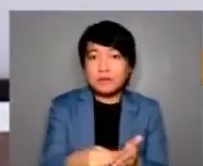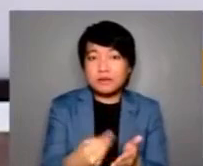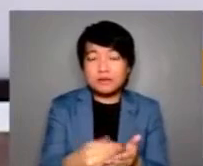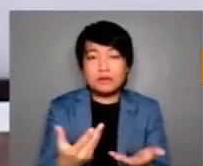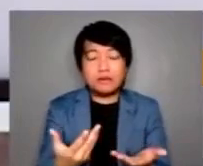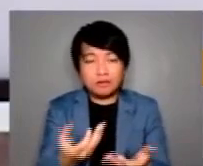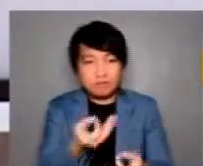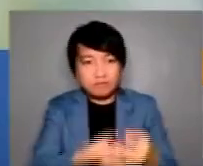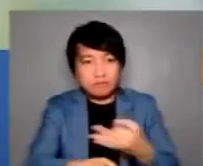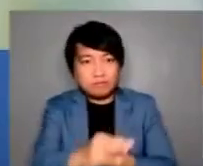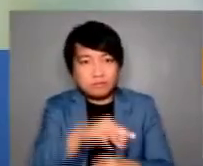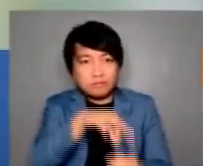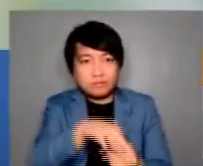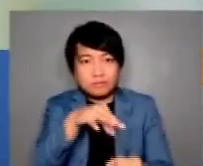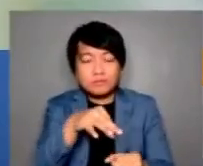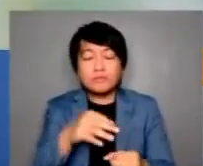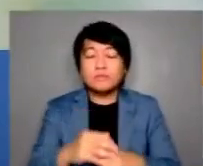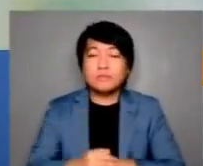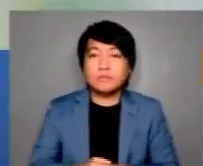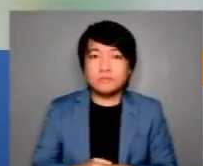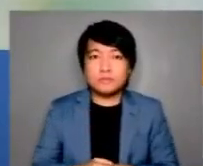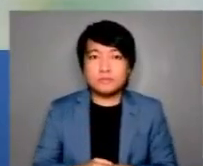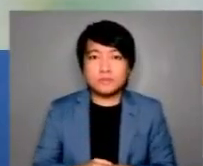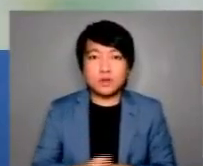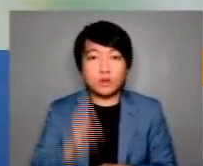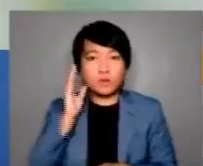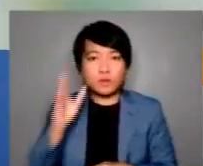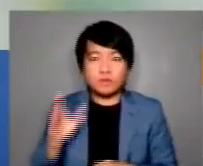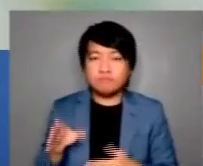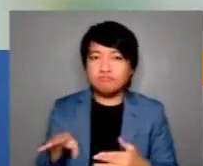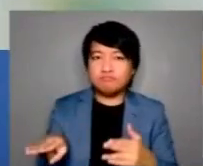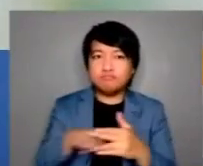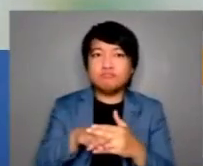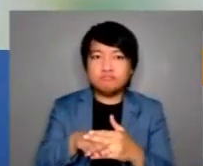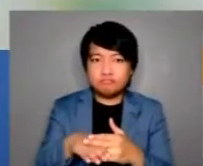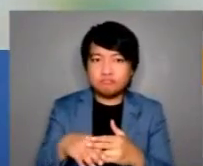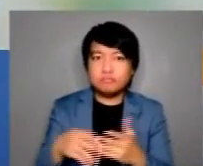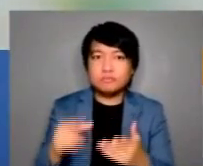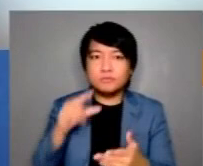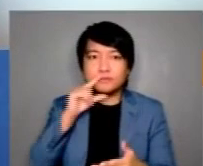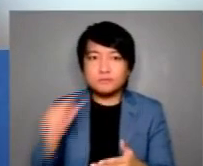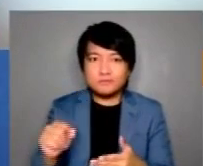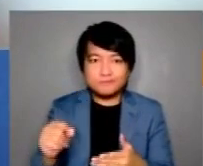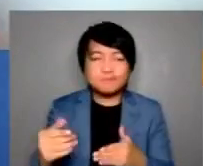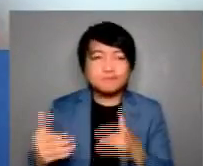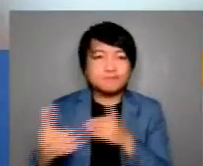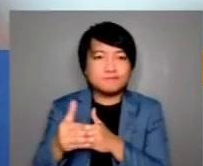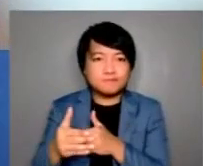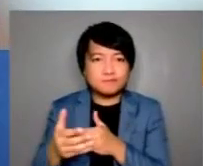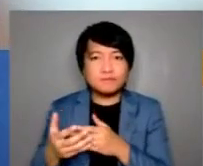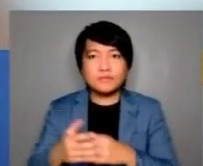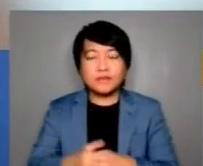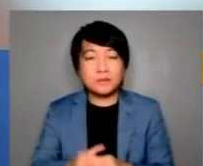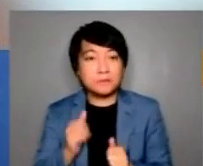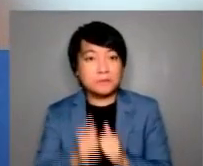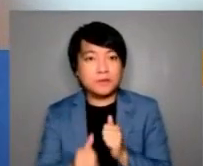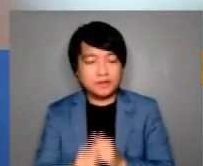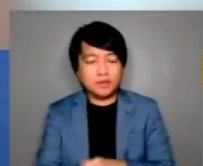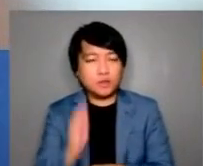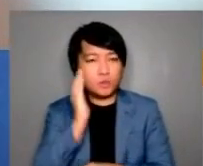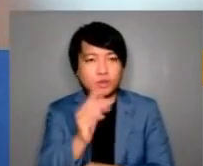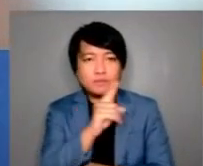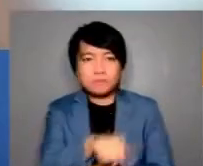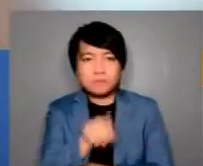ngayon ng verification para ma-fall sa atin pong ng atin pong task force bilang isang disqualification at the same time election